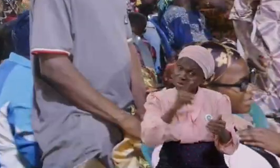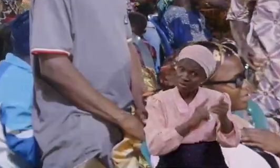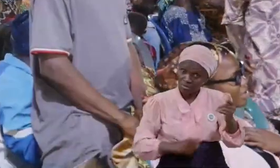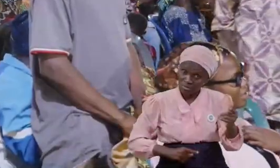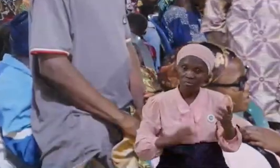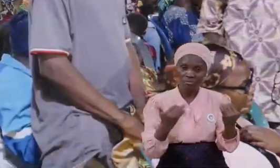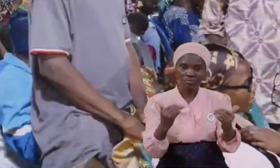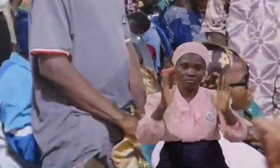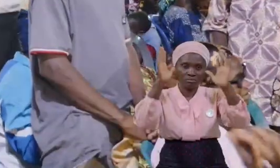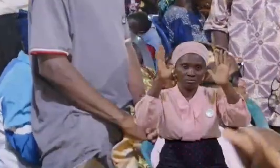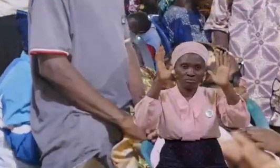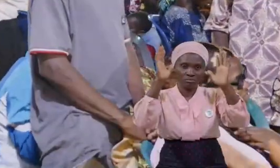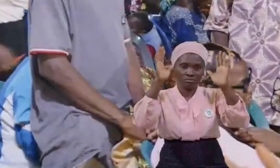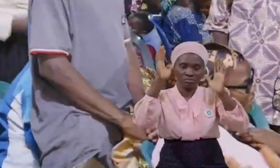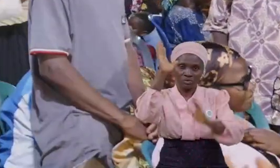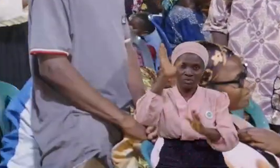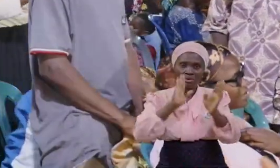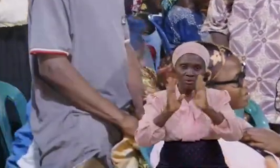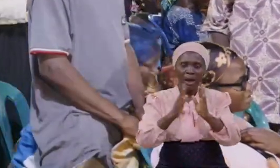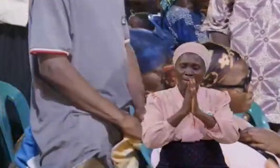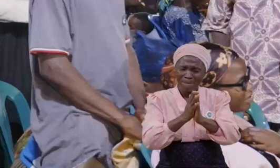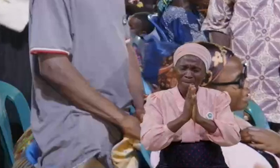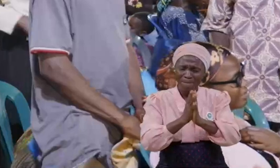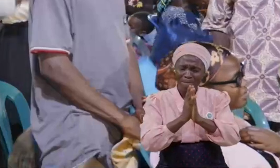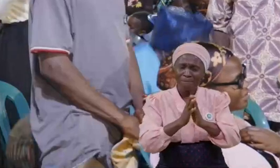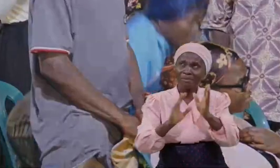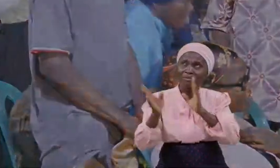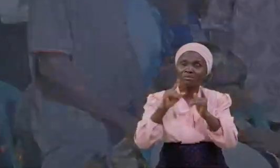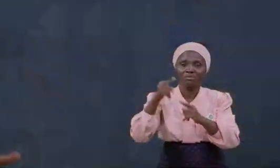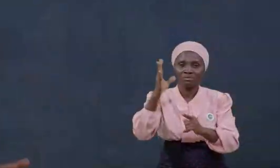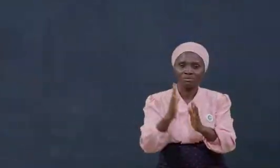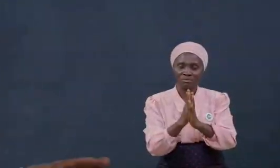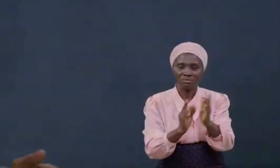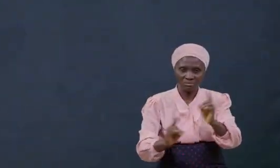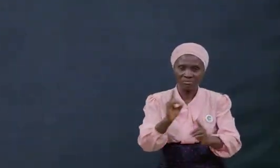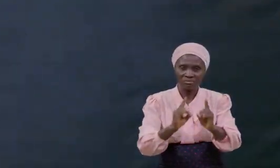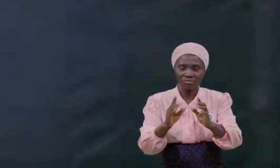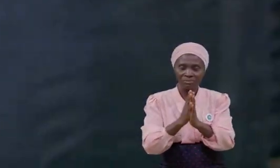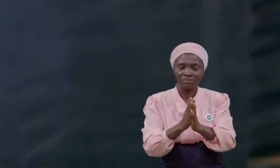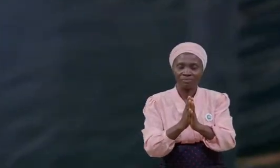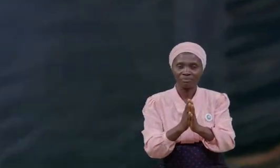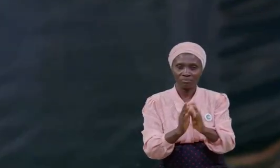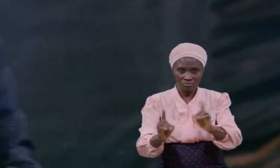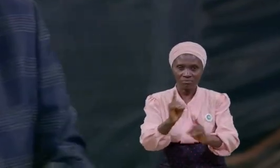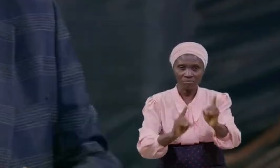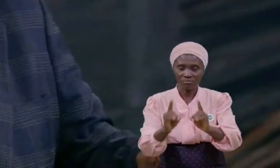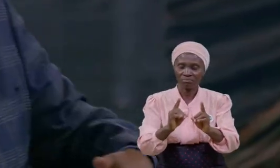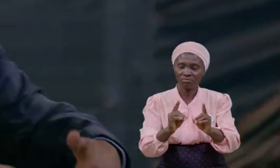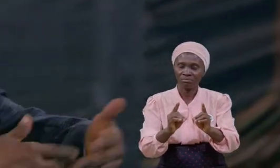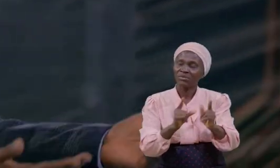mets-toi debout. N'importe où tu es. Et tu dis, Seigneur, je ne vais plus jouer avec ma